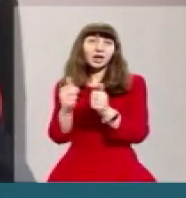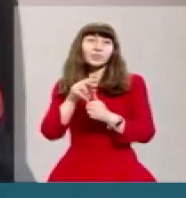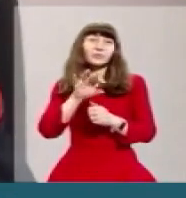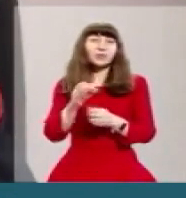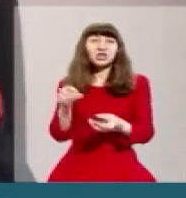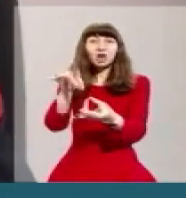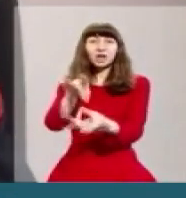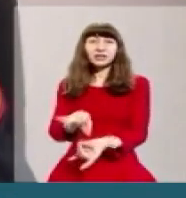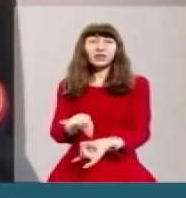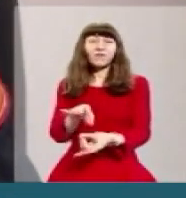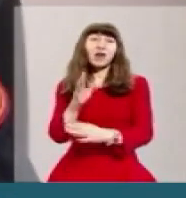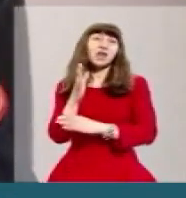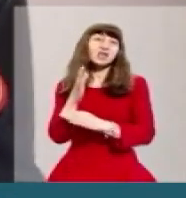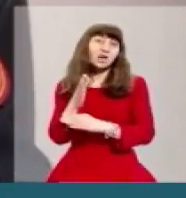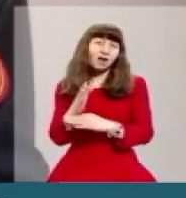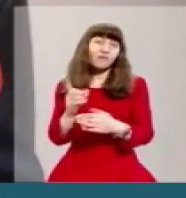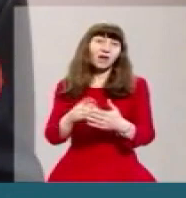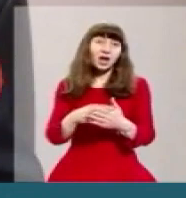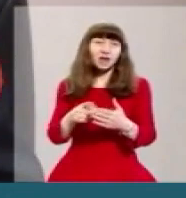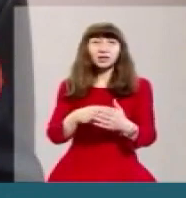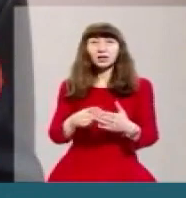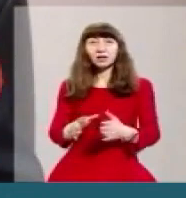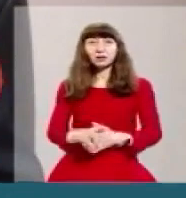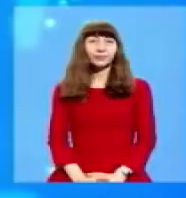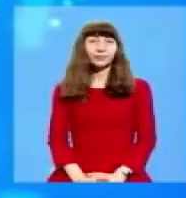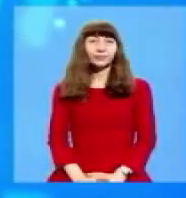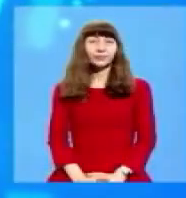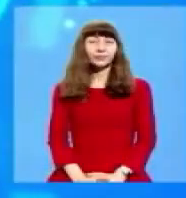и материалы на притопочном листе.